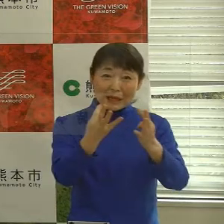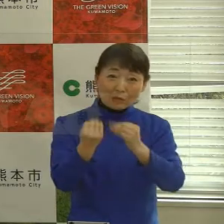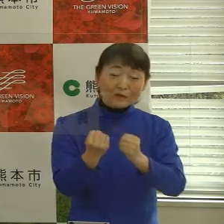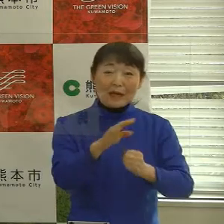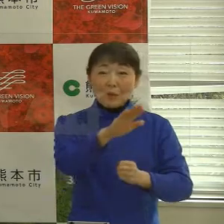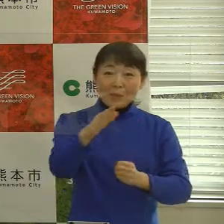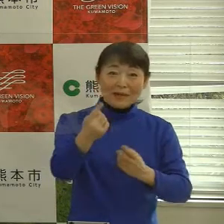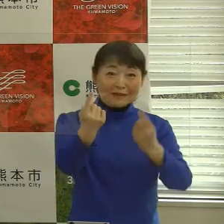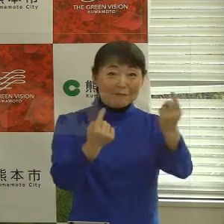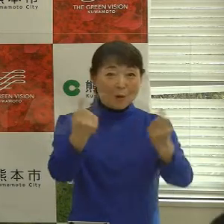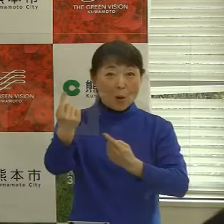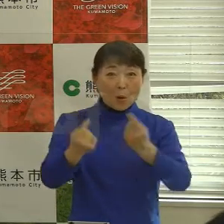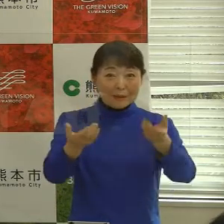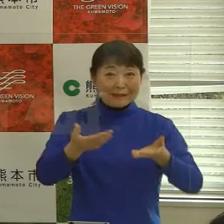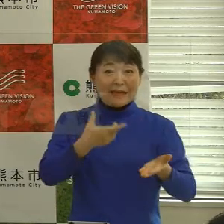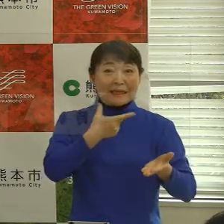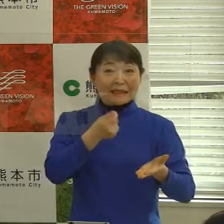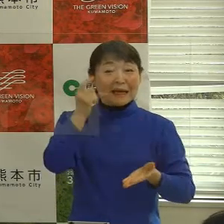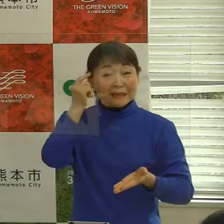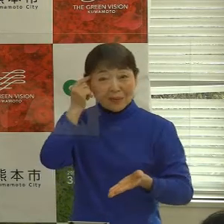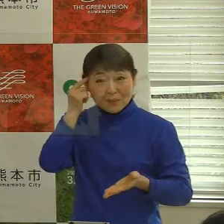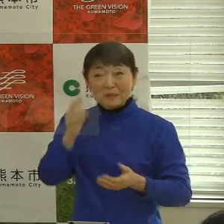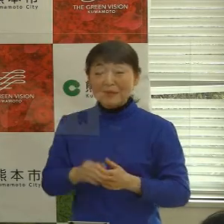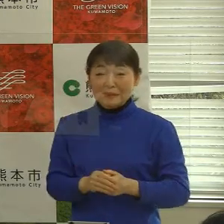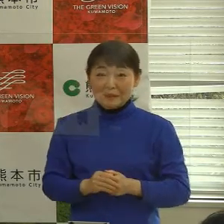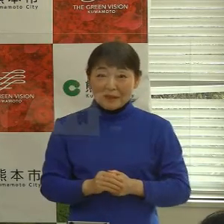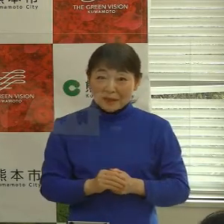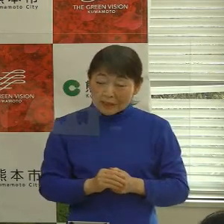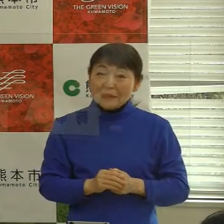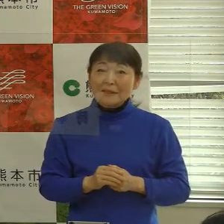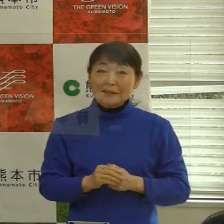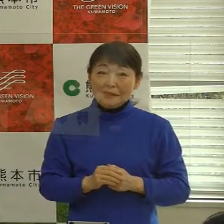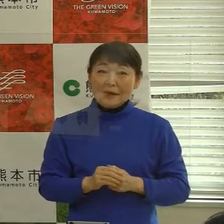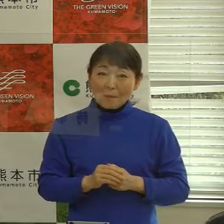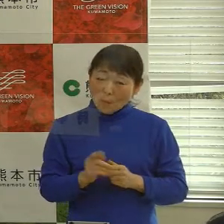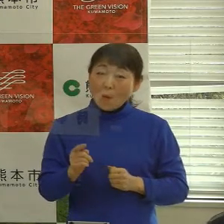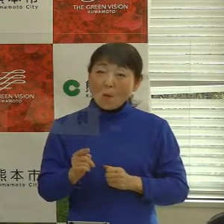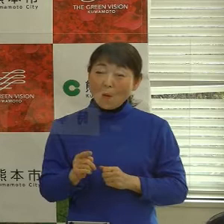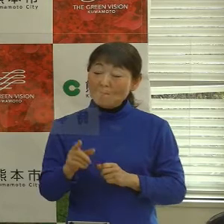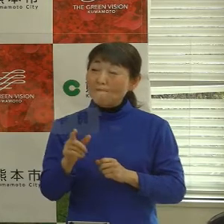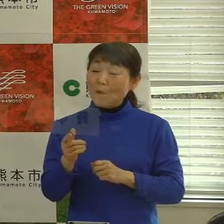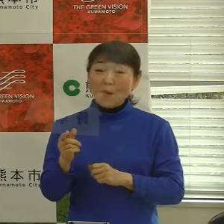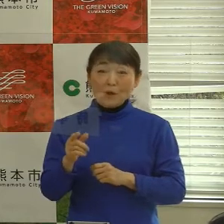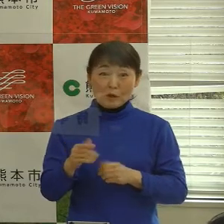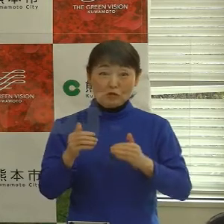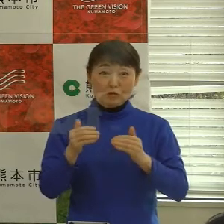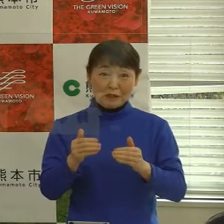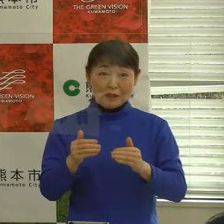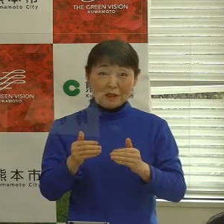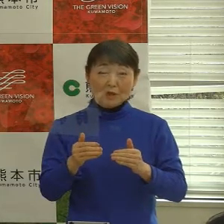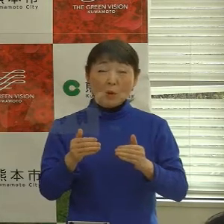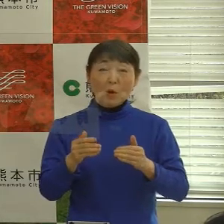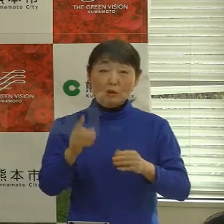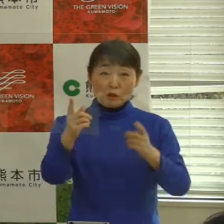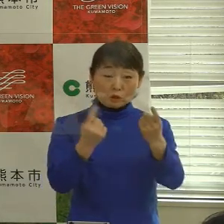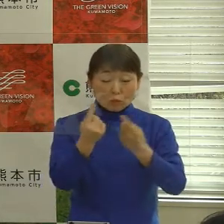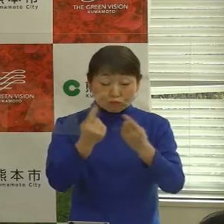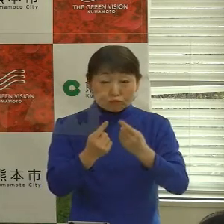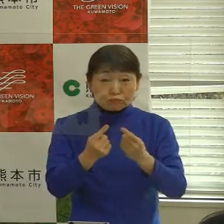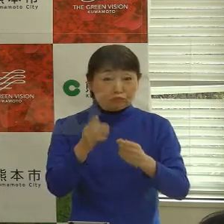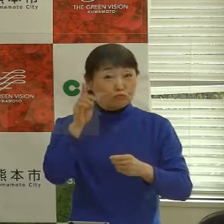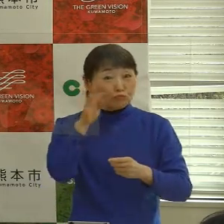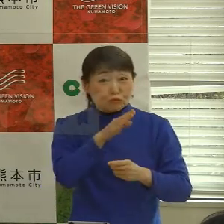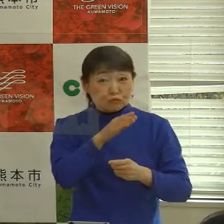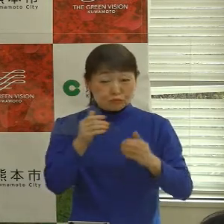お越しいただきたいなというふうに思っています。 出足としては 出足としては順調だというふうに思っております。は